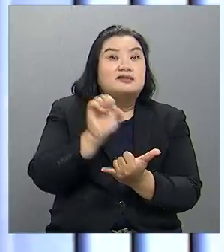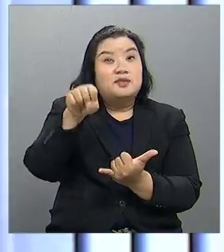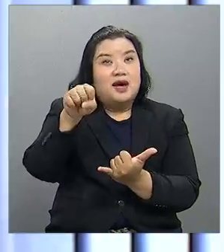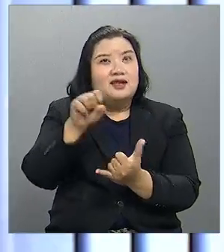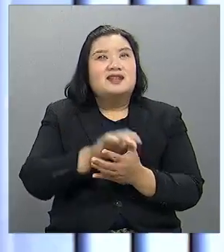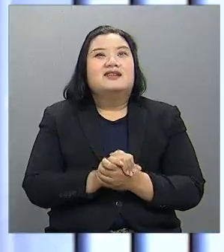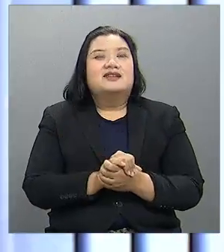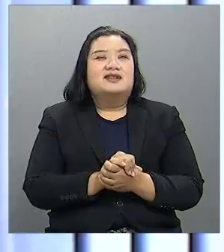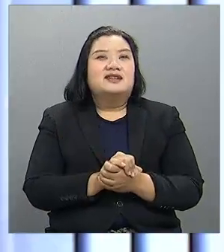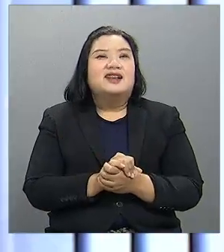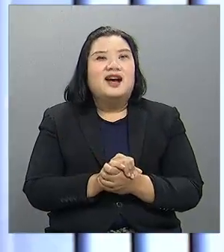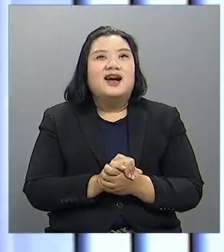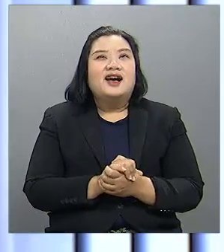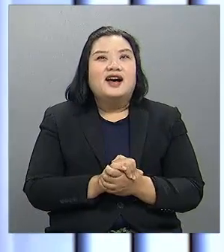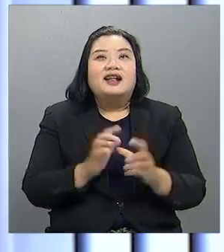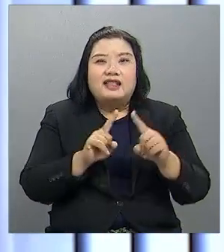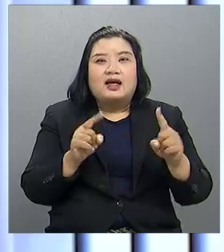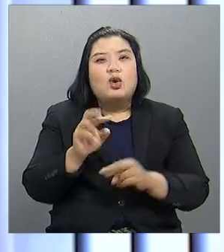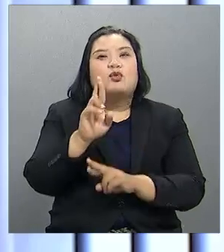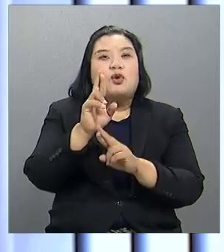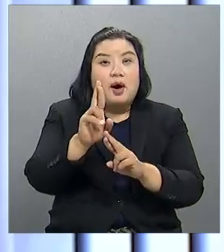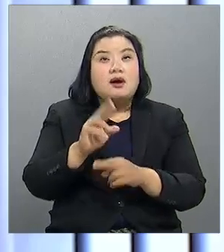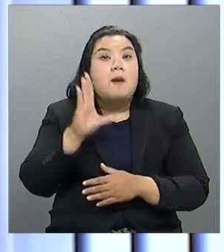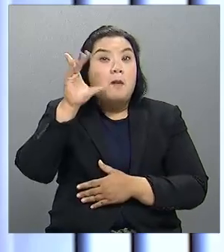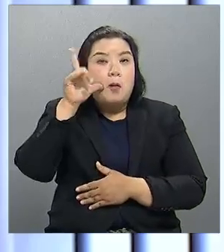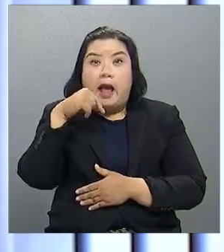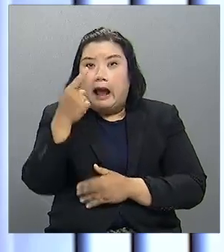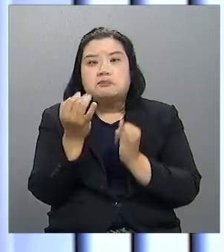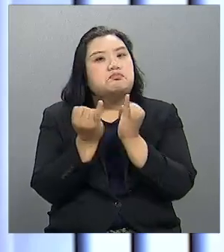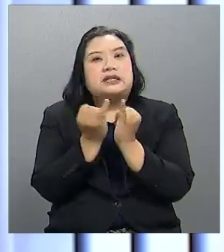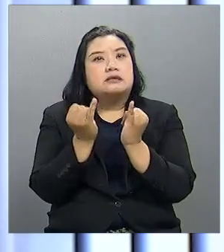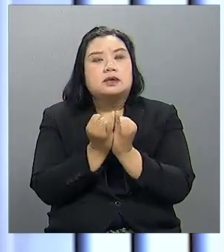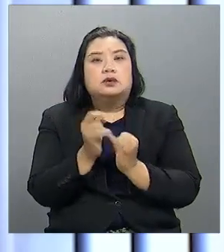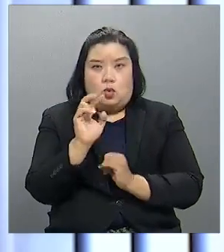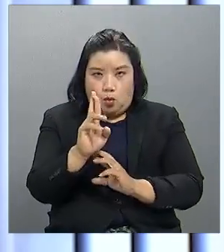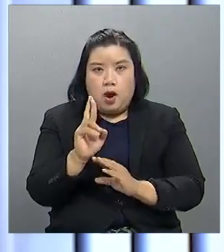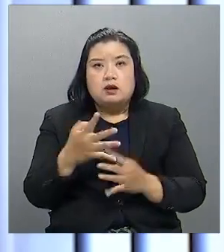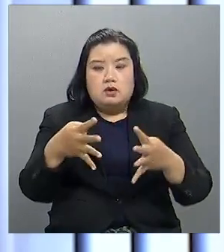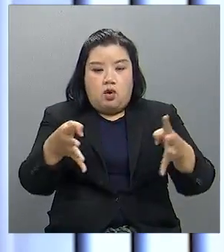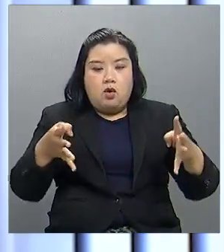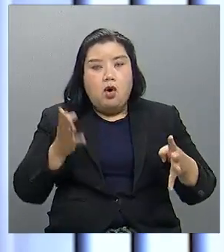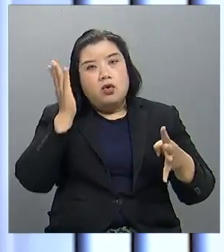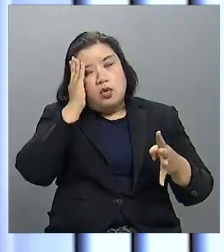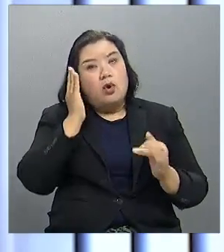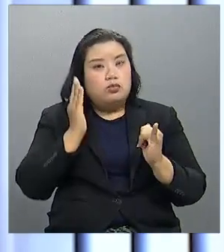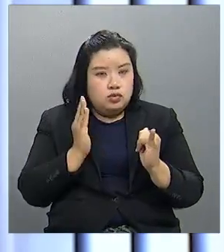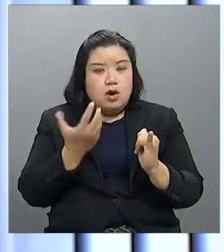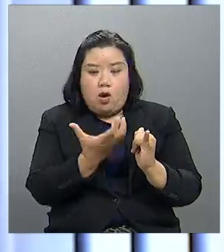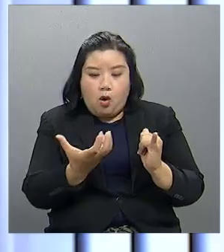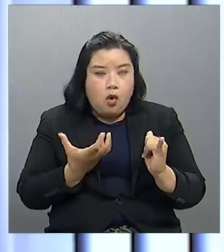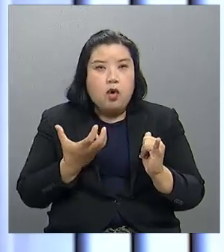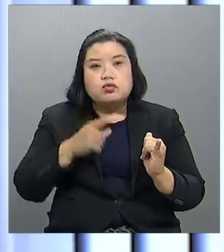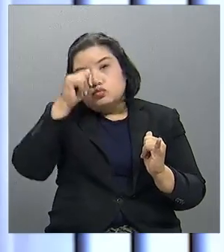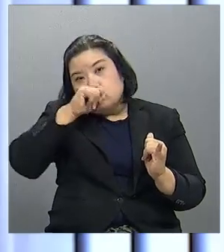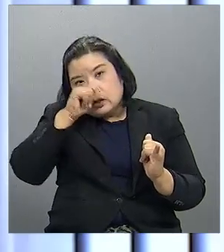แต่เนื้อสิ่งอื่นใดนะครับสิ่งที่ต้องระวังนะคุณพ่อคุณแม่มือใหม่นั้นเนี่ยระวังเรื่องของที่อยู่ในคอกนอนของน้องหรือว่าในเตียงดีกว่านะครับเพราะบางชิ้นเนี่ยมันอ